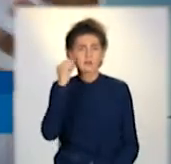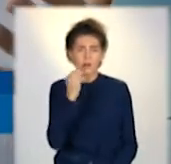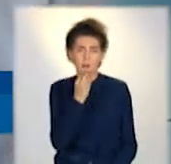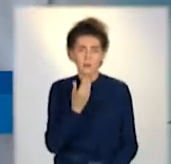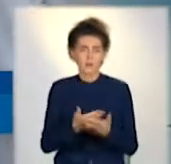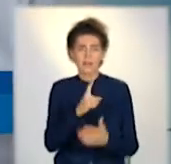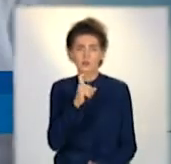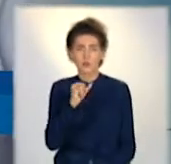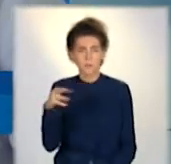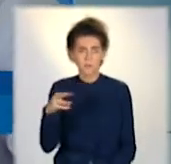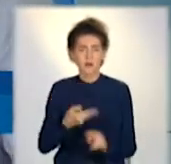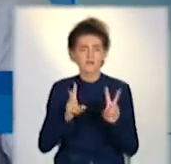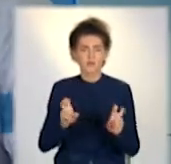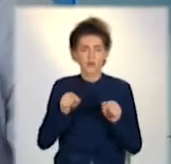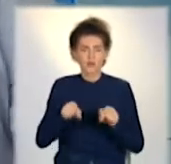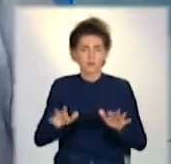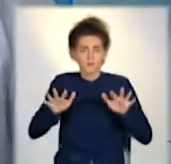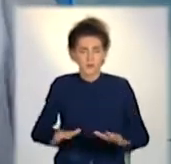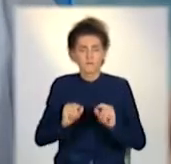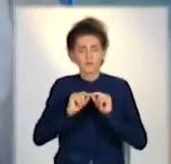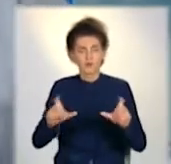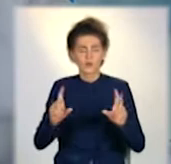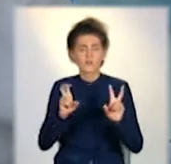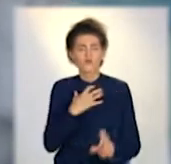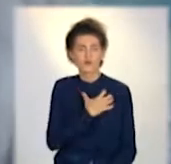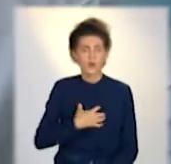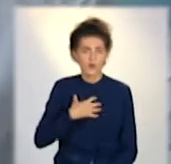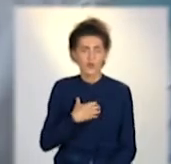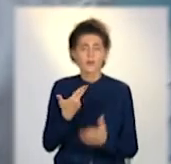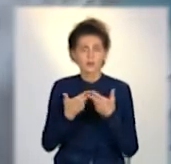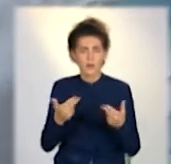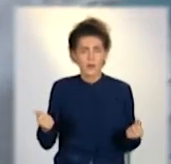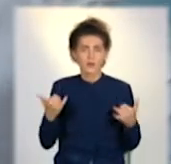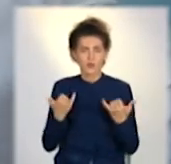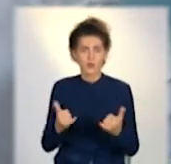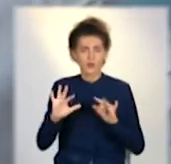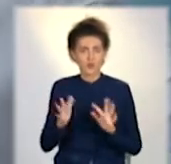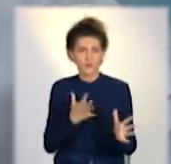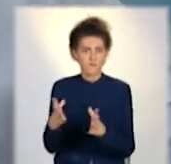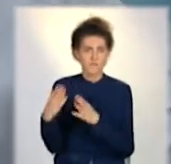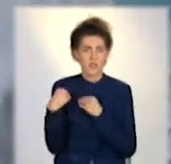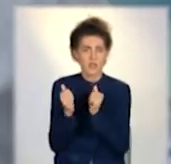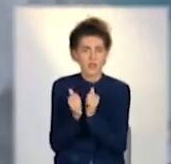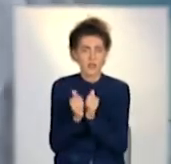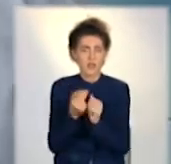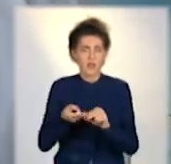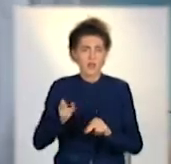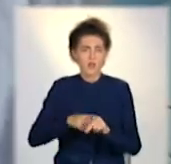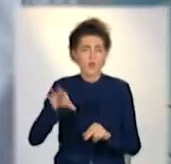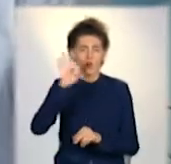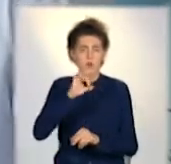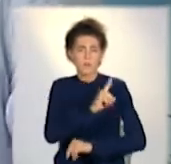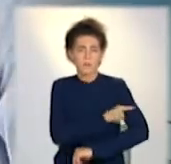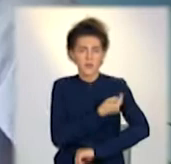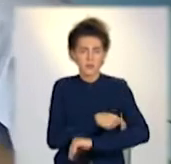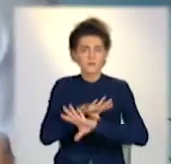прозвучал здесь, в школе. Это крайне важно. Конечно же, очень важно, если не случайно сегодня с нами представители медицины, которые дают оценку